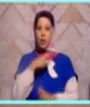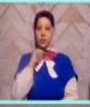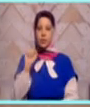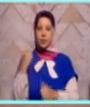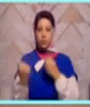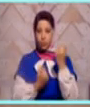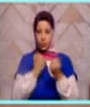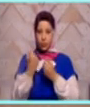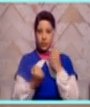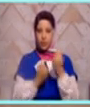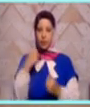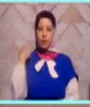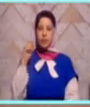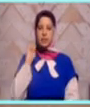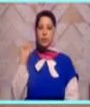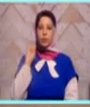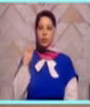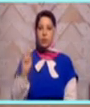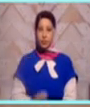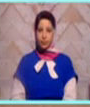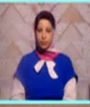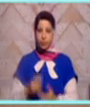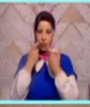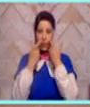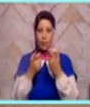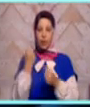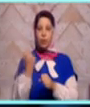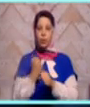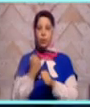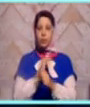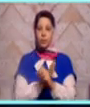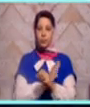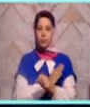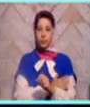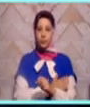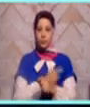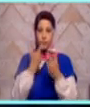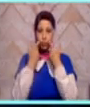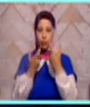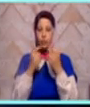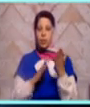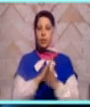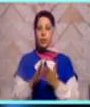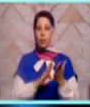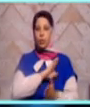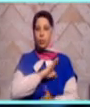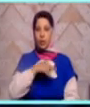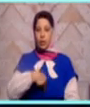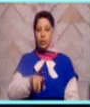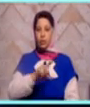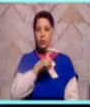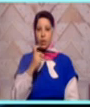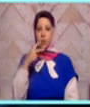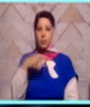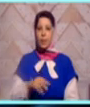بنشاط السيد رئيس الوزراء. رئيس الوزراء يتابع جهود منظومة الشكاوى الحكومية خلال يوليو.